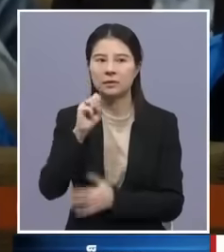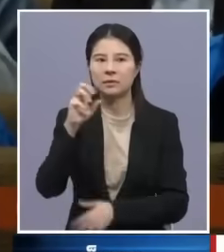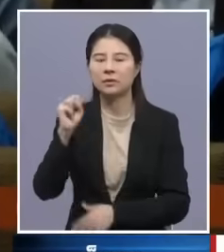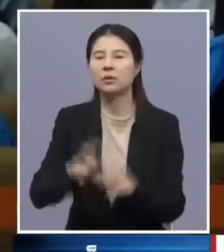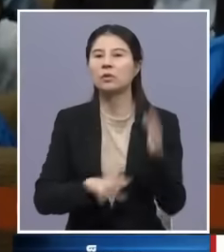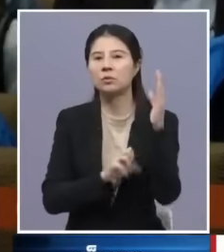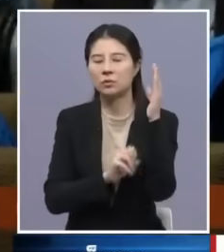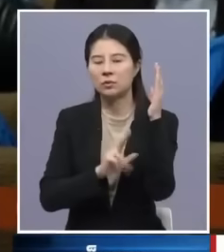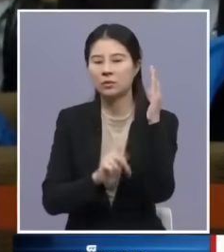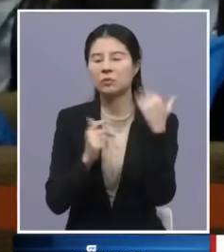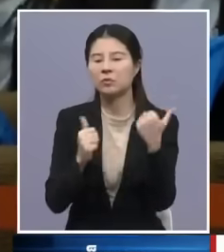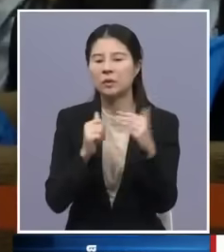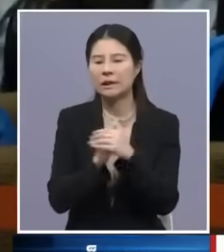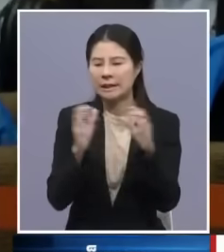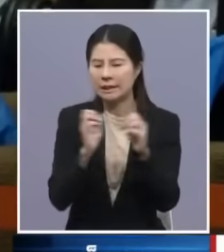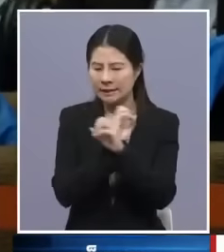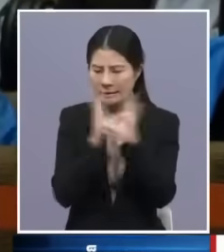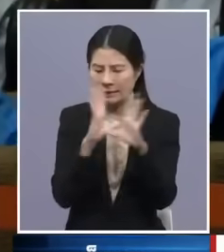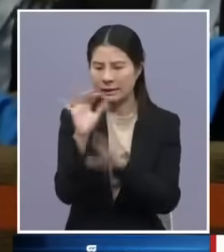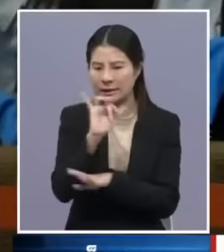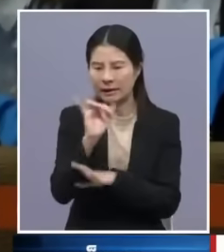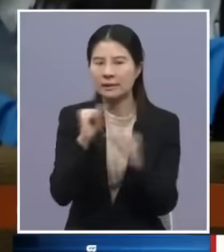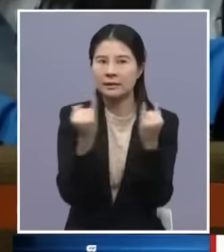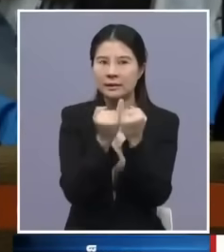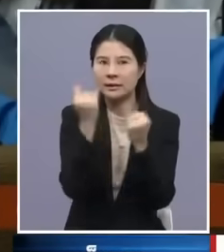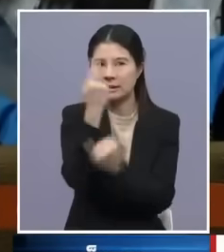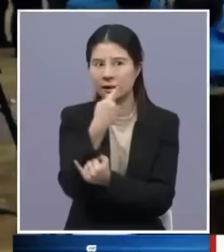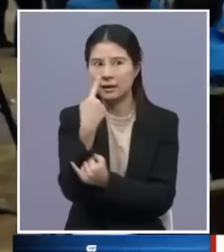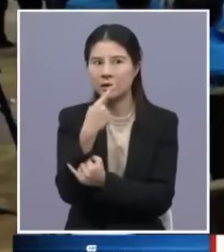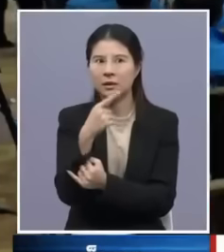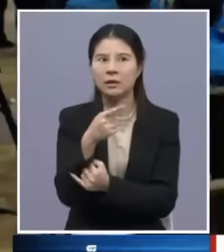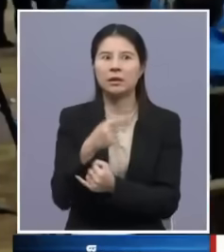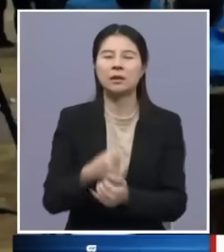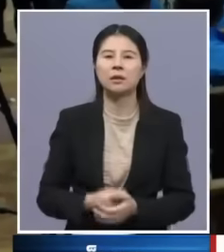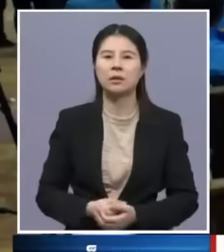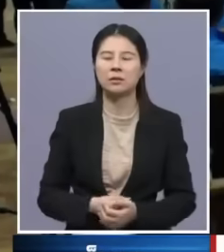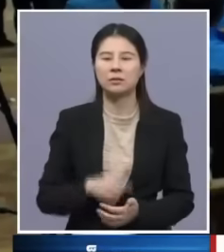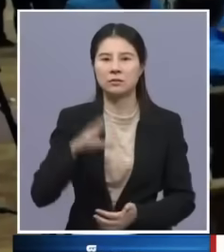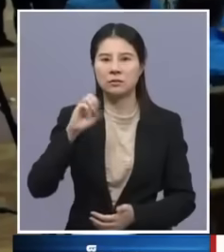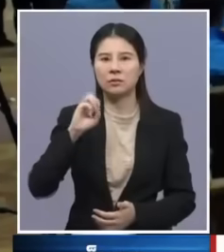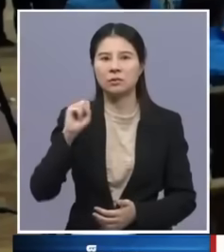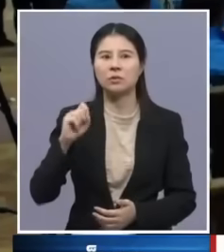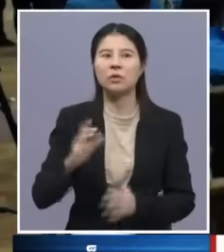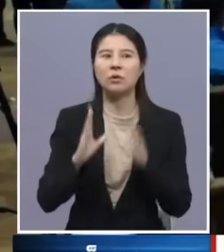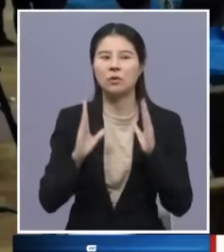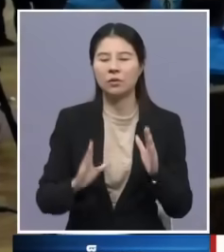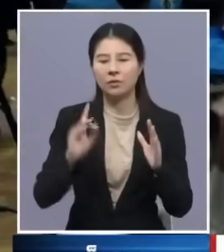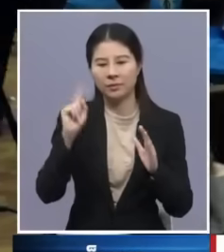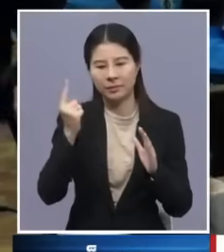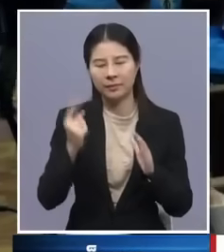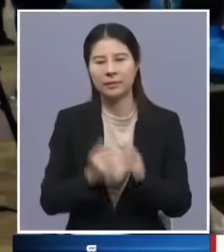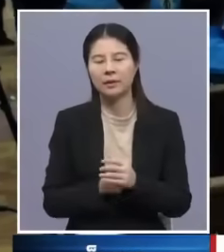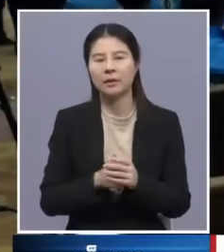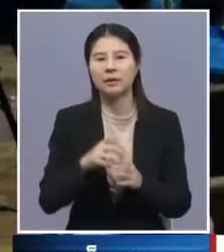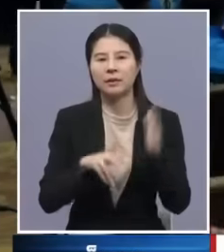าที่ยังไม่แสดงออกชัดคุณผู้ชมไม่ค่อยได้เห็นภาพเลยนะฮะว่าคนแต่ละคนเป็นใครนอกจากนั้นสสคนรุ่นใหม่จังหวัดตรังอย่